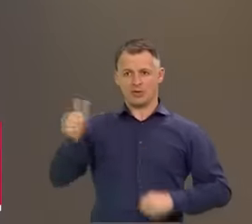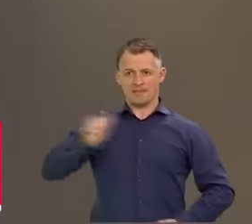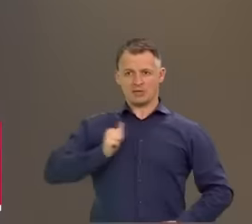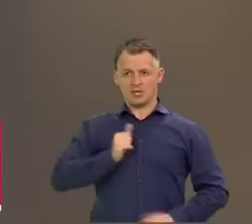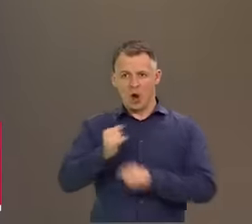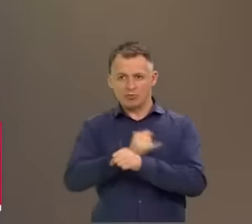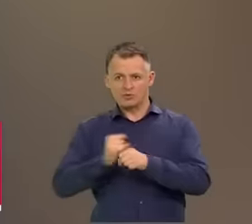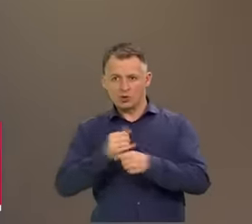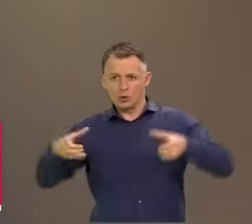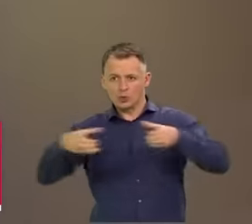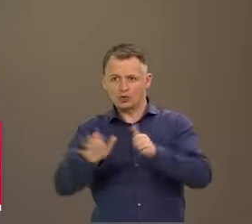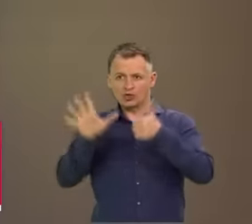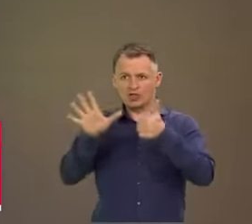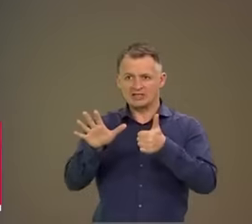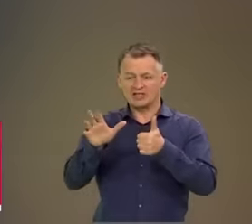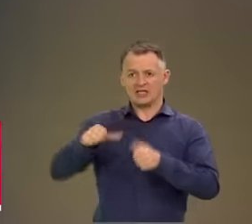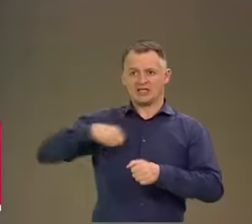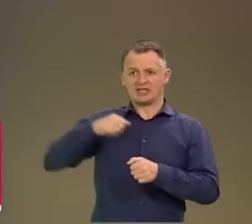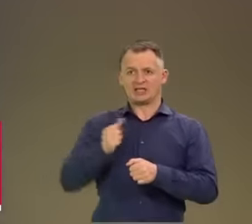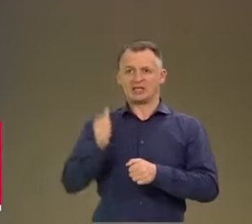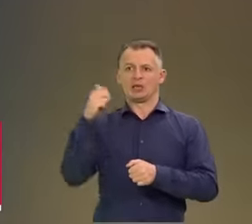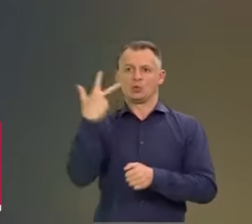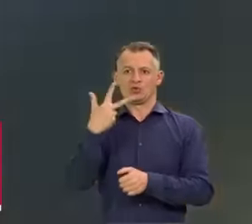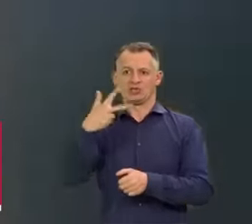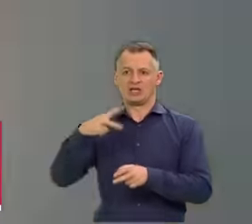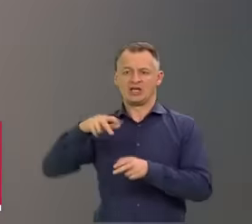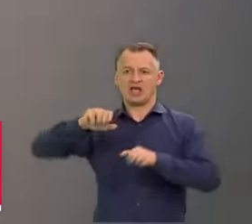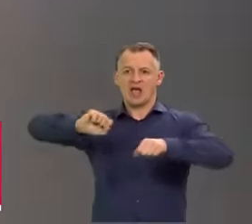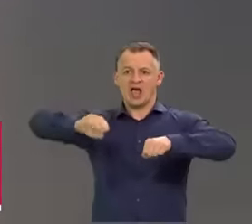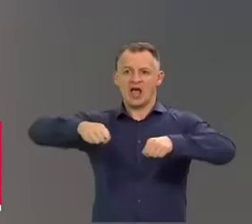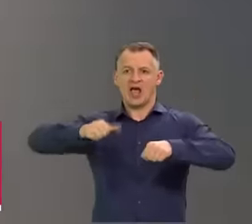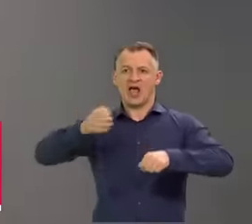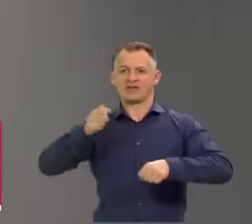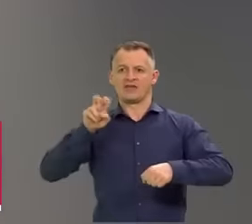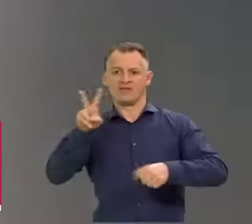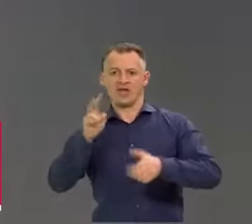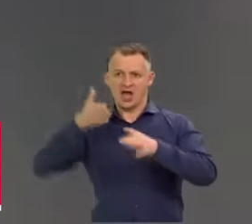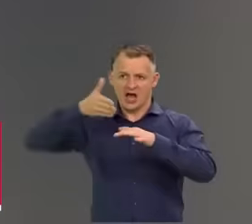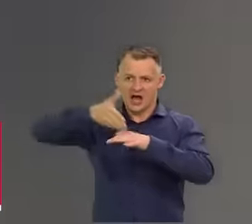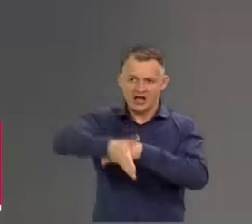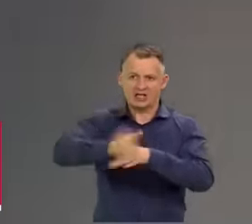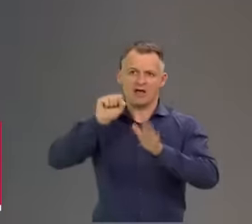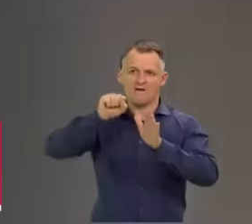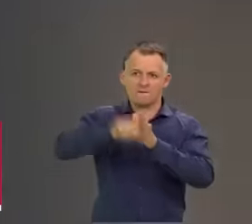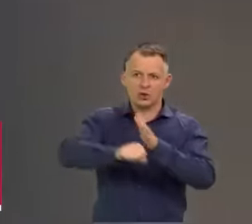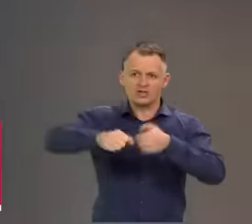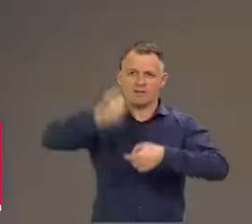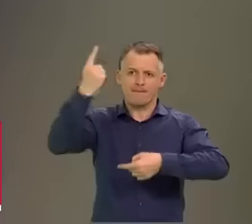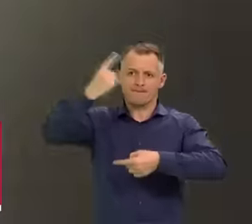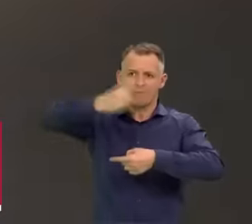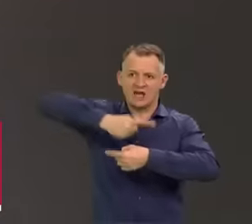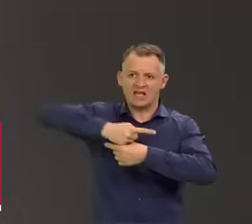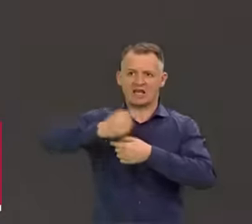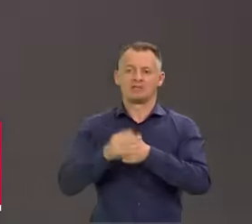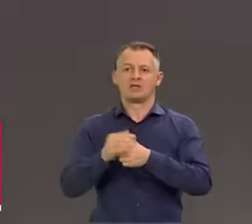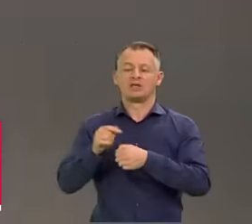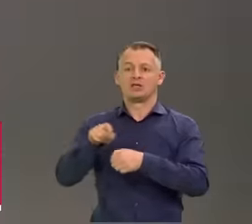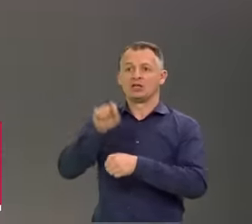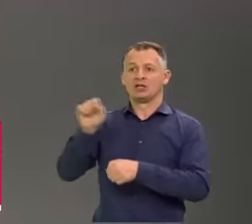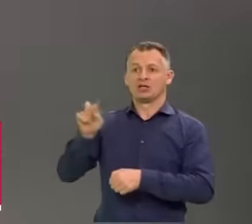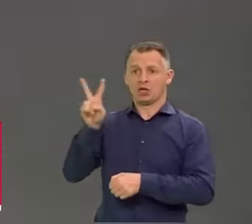un grup de 6 tineri aflați pe 3 ATV-uri au forțat o barieră și au pătruns pe un drum forestier. Cei doi au încercat să-i avertizeze că nu au voie